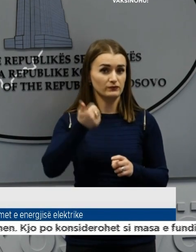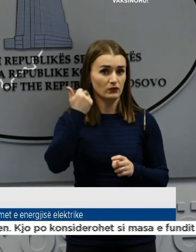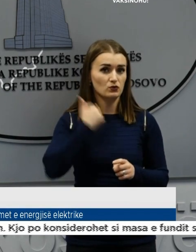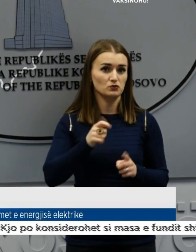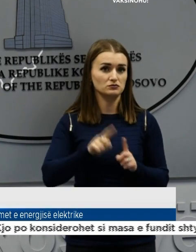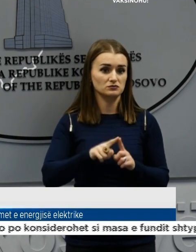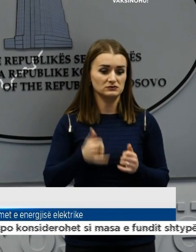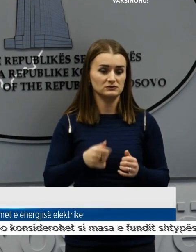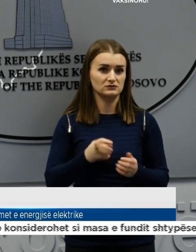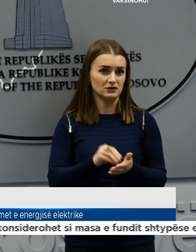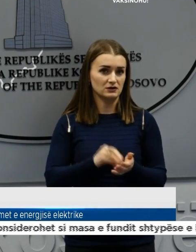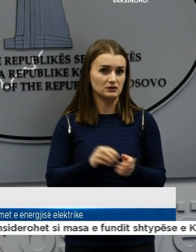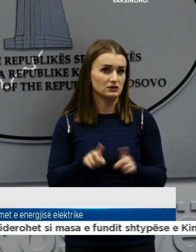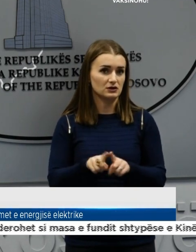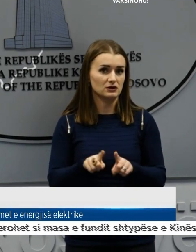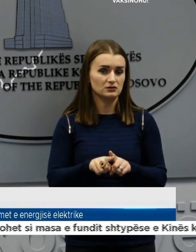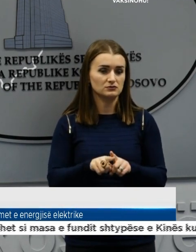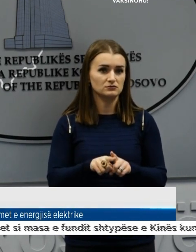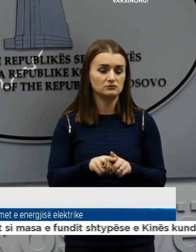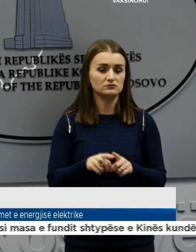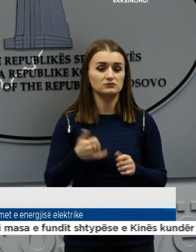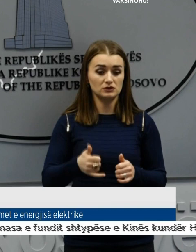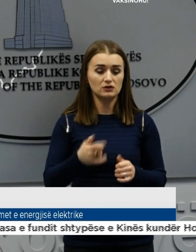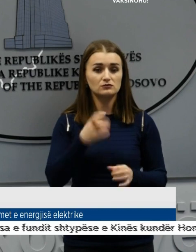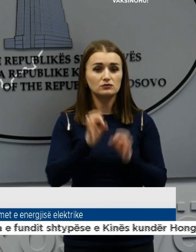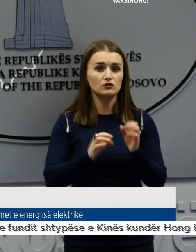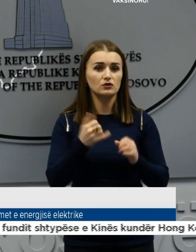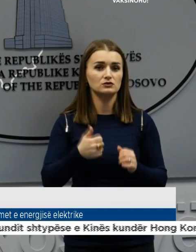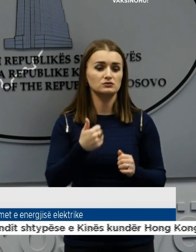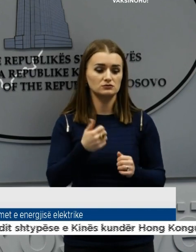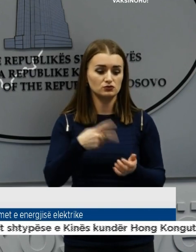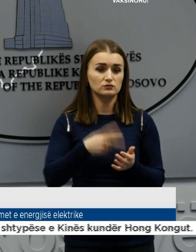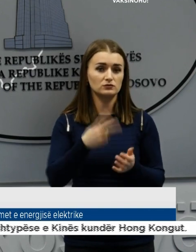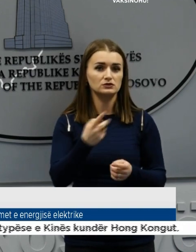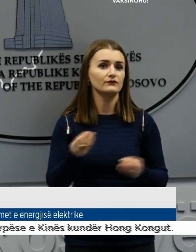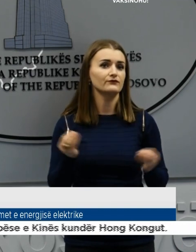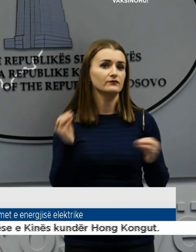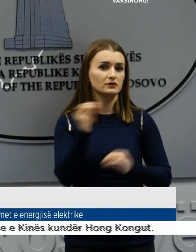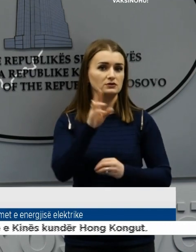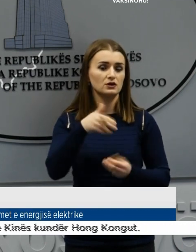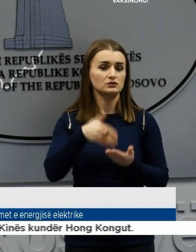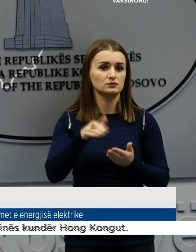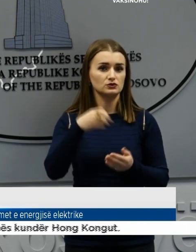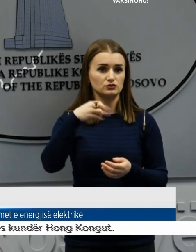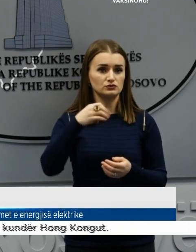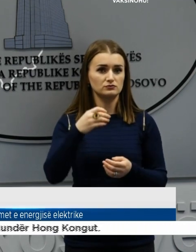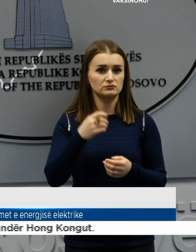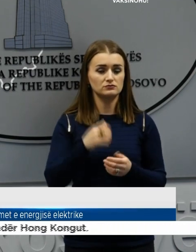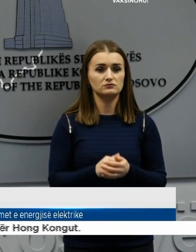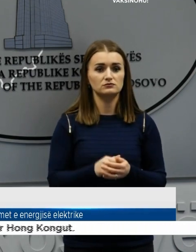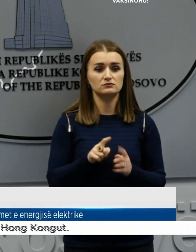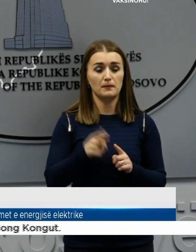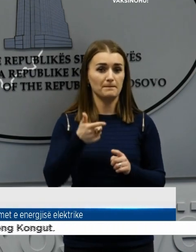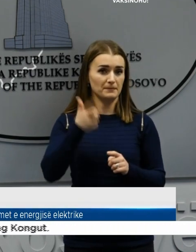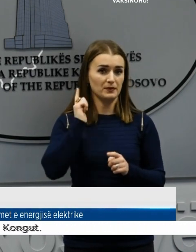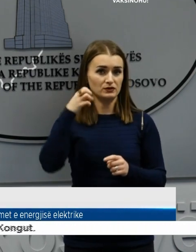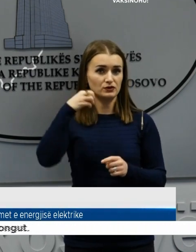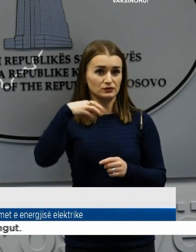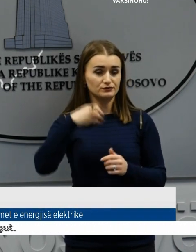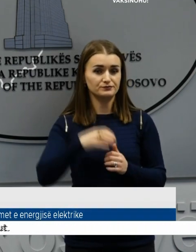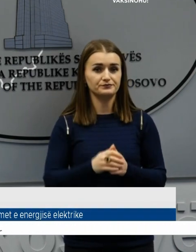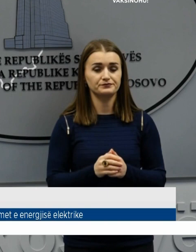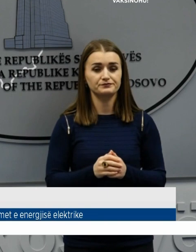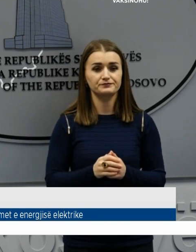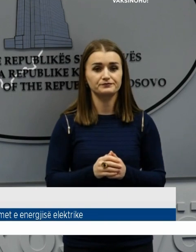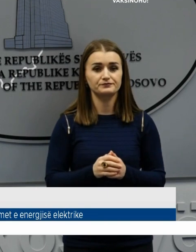jemi duke konsumuar dukshëm më shumë. Në datën 21 dhjetor, pardje, konsumi i energjisë elektrike është rritur